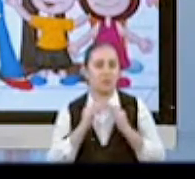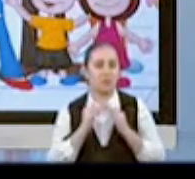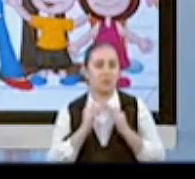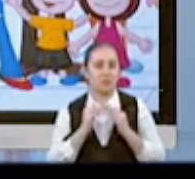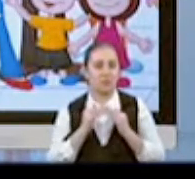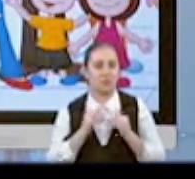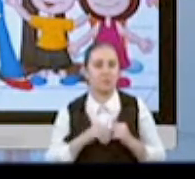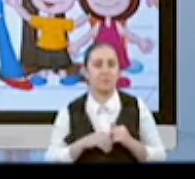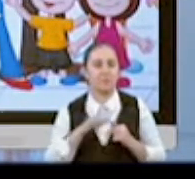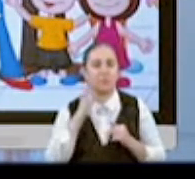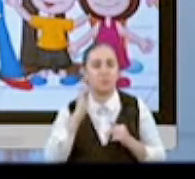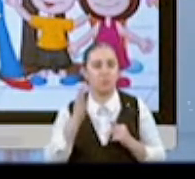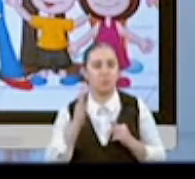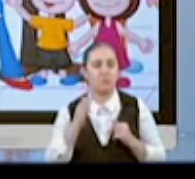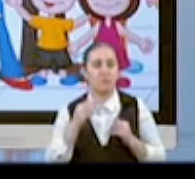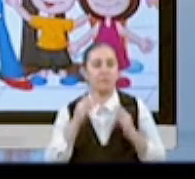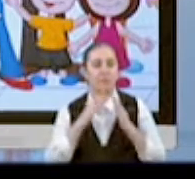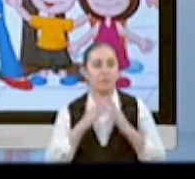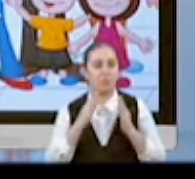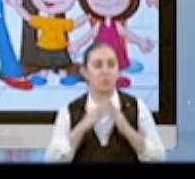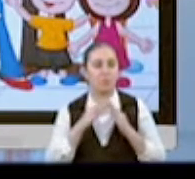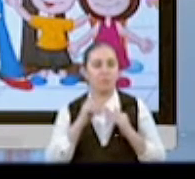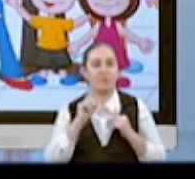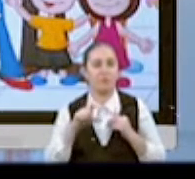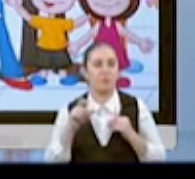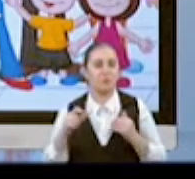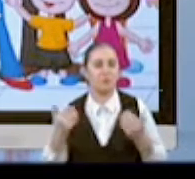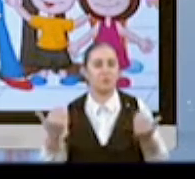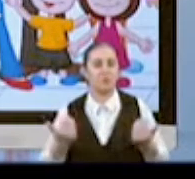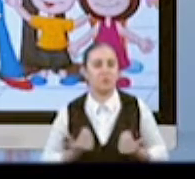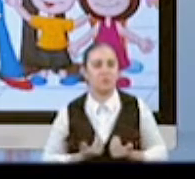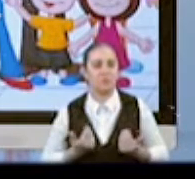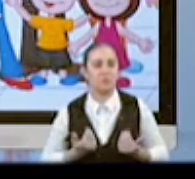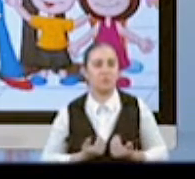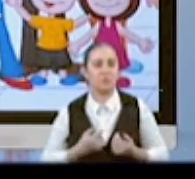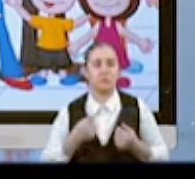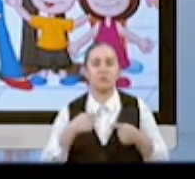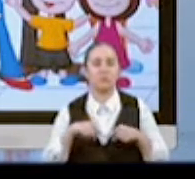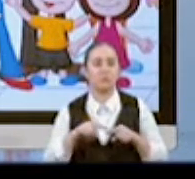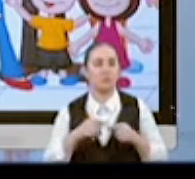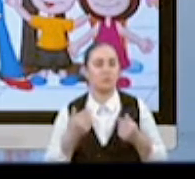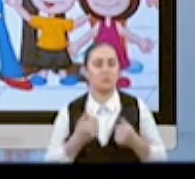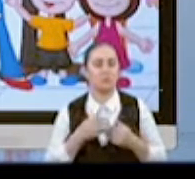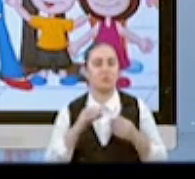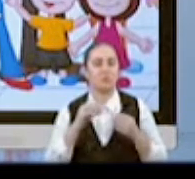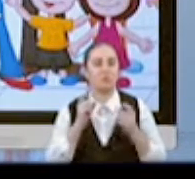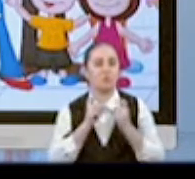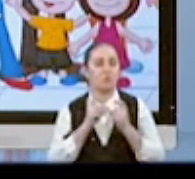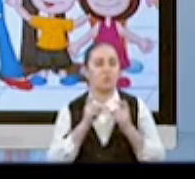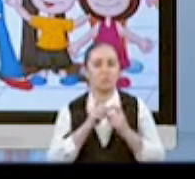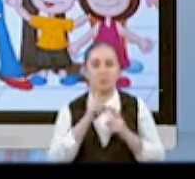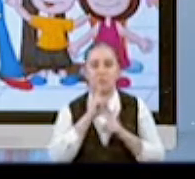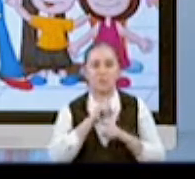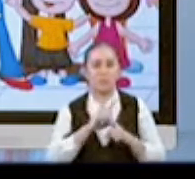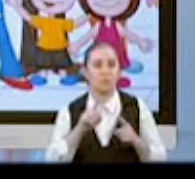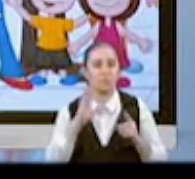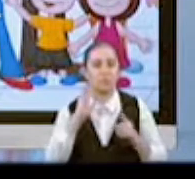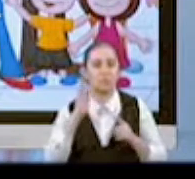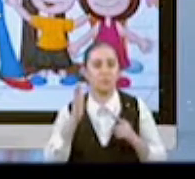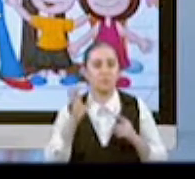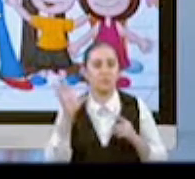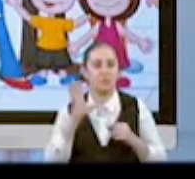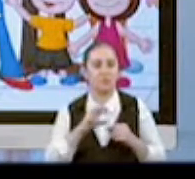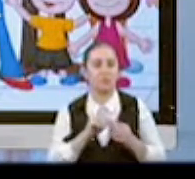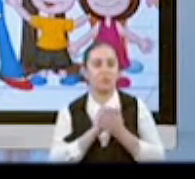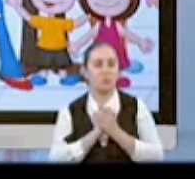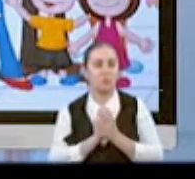гараж. Будут в доме люди жить и не тужить. Ссориться не будут, будут